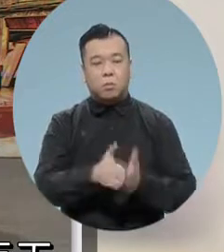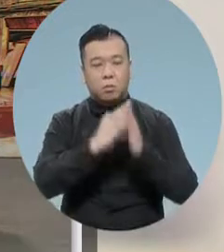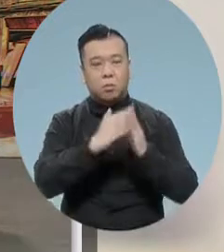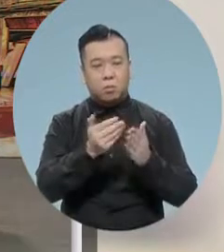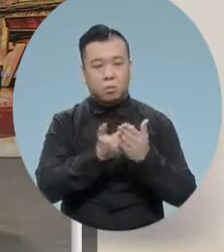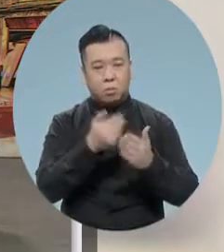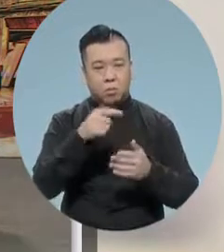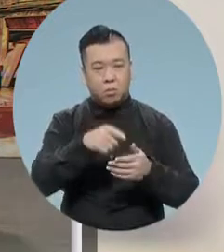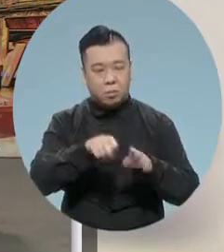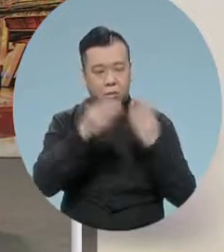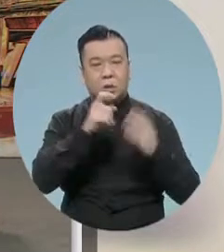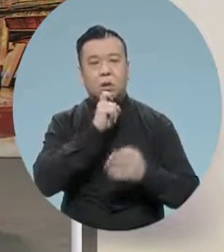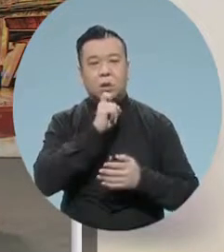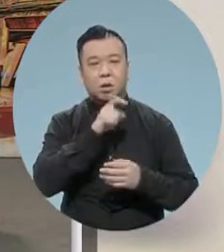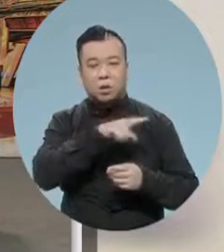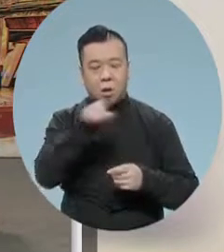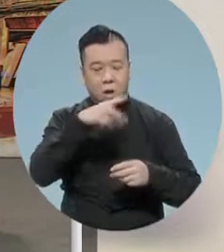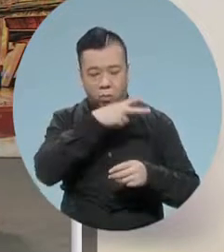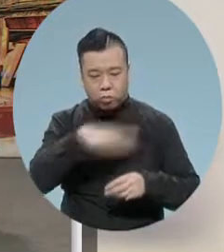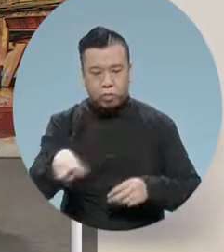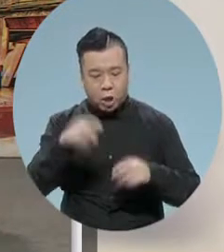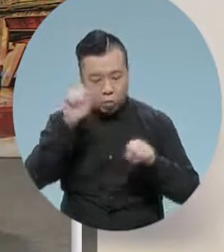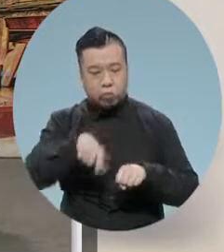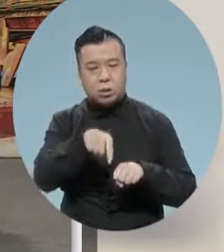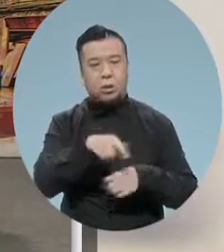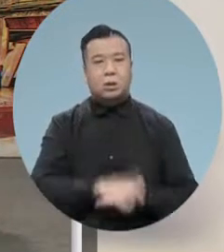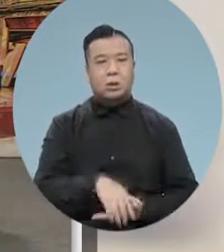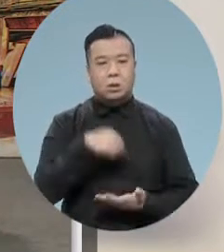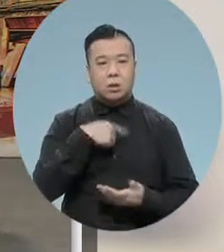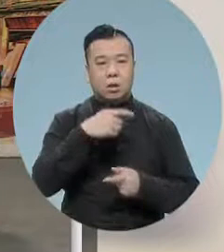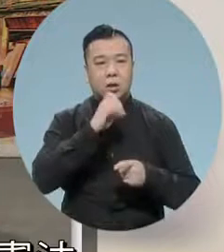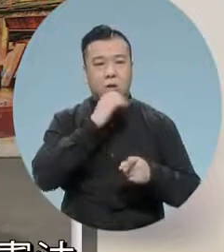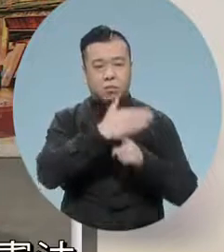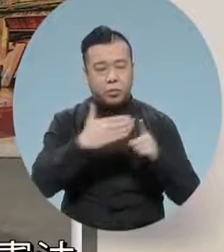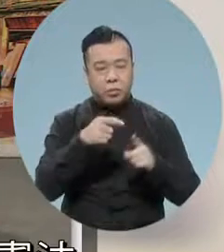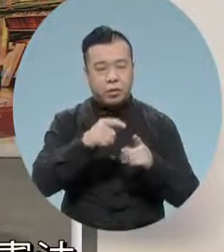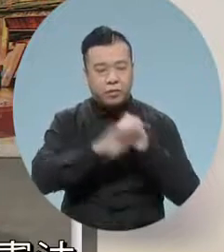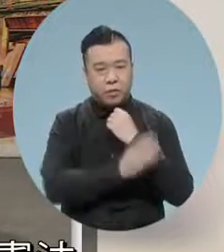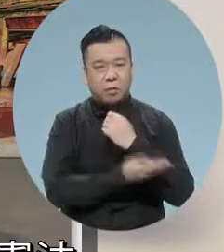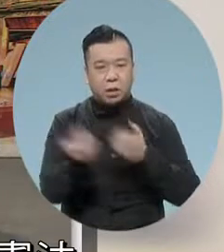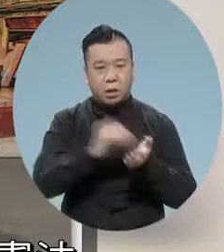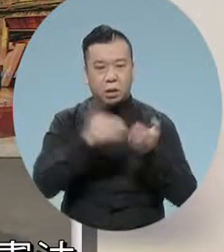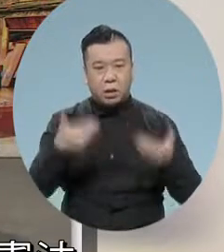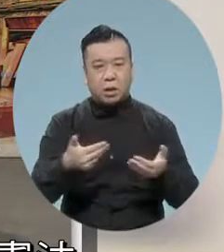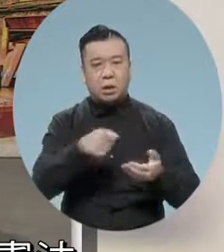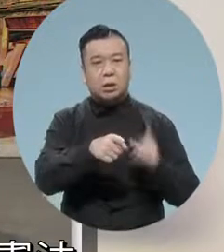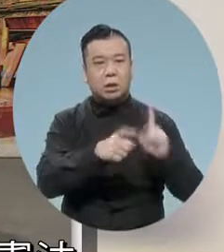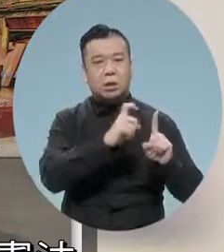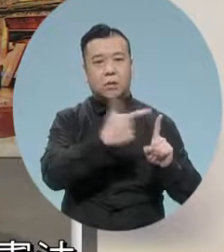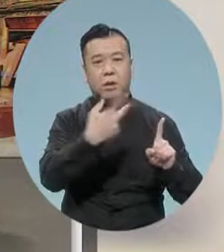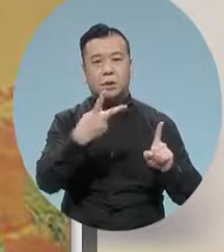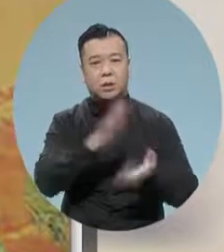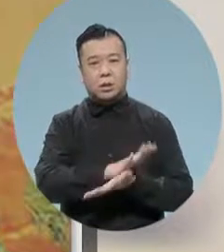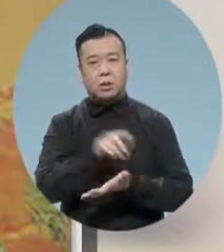之前兩日就出現了一個共同綱領，這個就我們叫做半部憲法，但正式到今時今日用的是1982年的